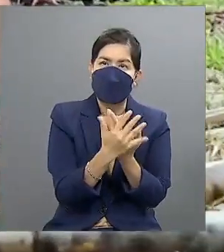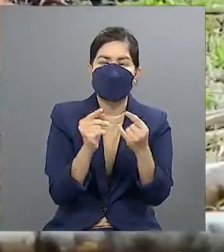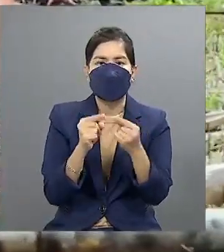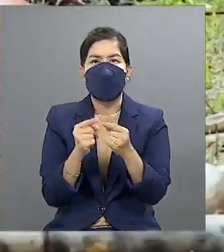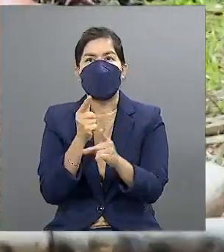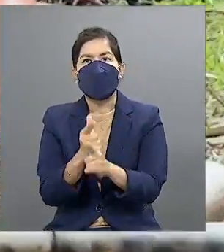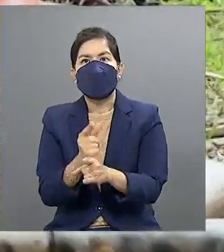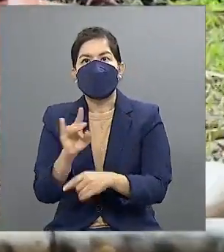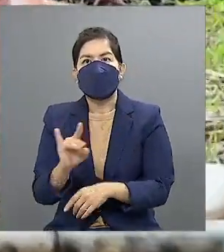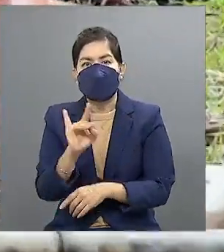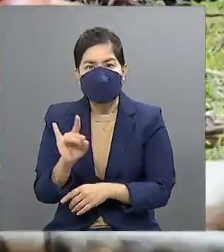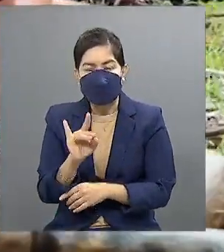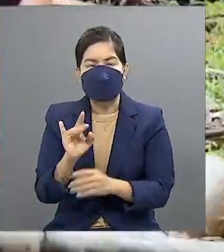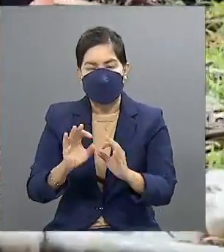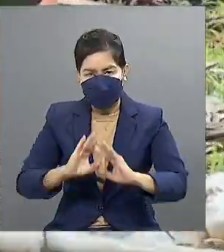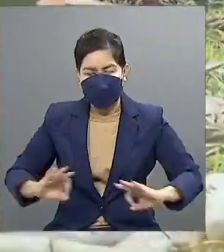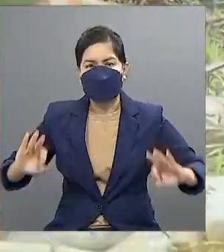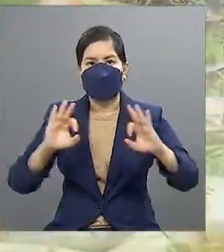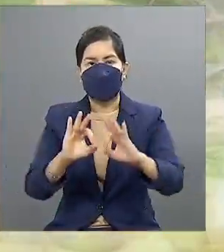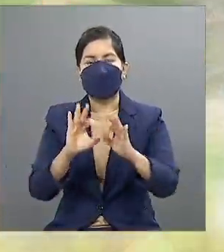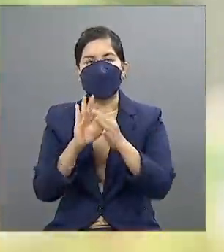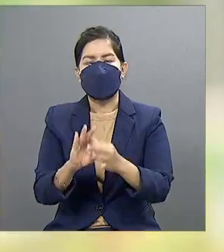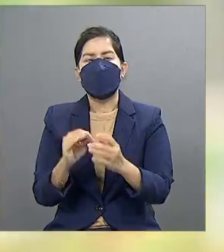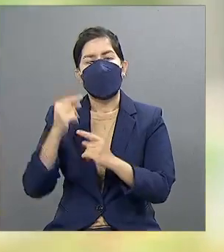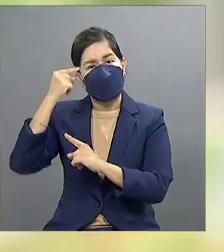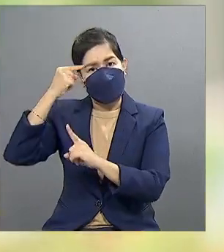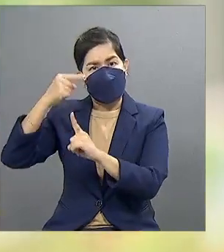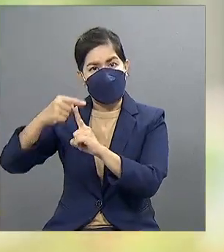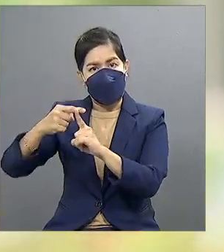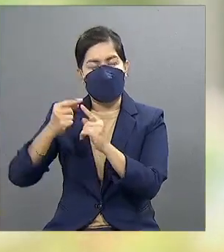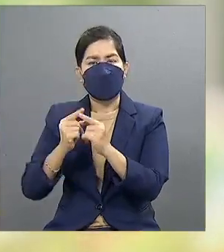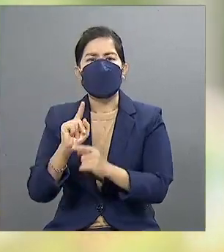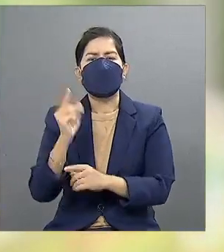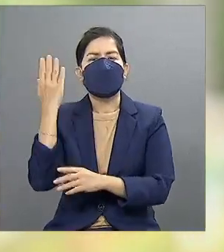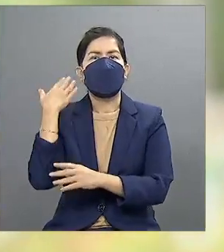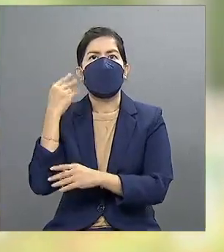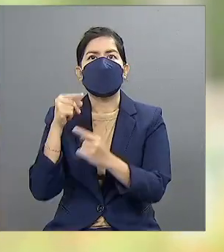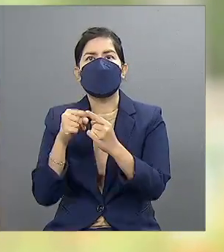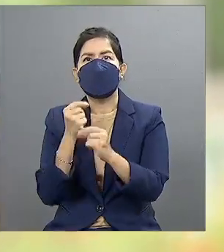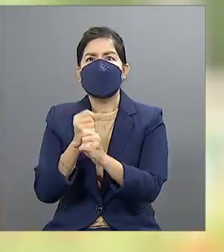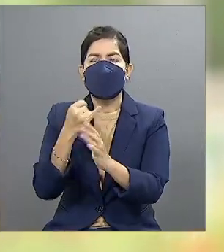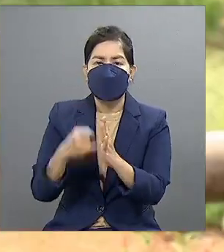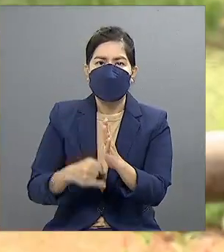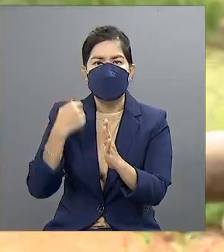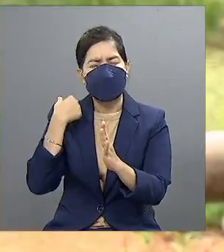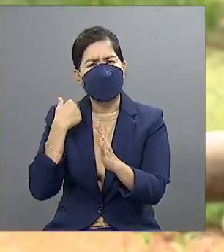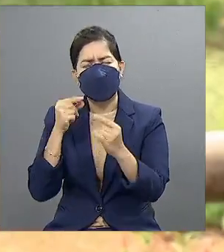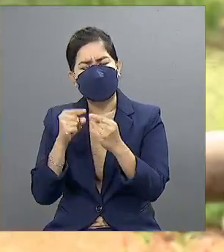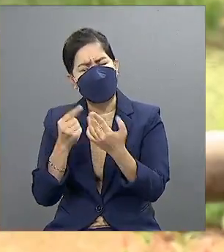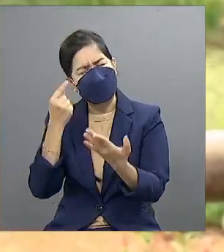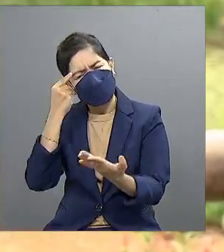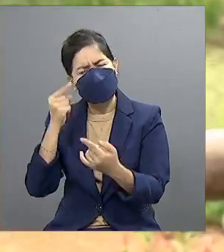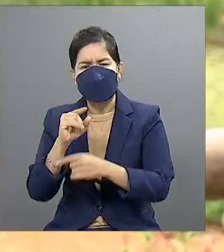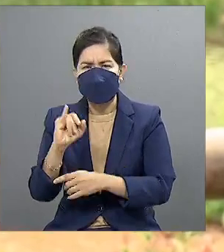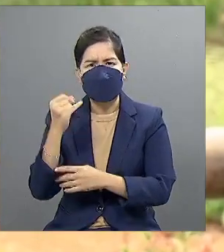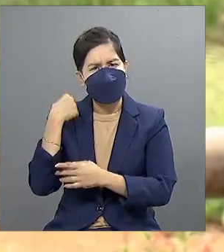ายนะครับก็คือเรื่องของทัศนคติของเขานะครับจากที่เคยไปพึ่งคนอื่นจากที่เคยไปเบียดบังสังคมจากที่เคยไปอยากมีอ